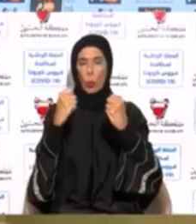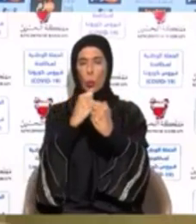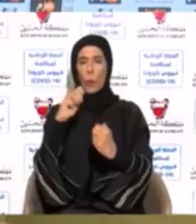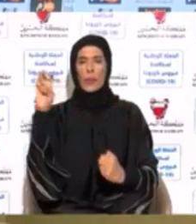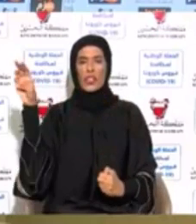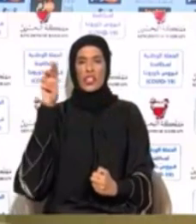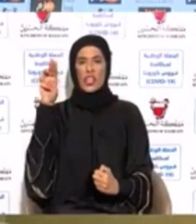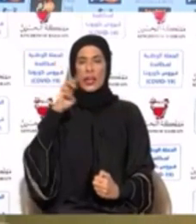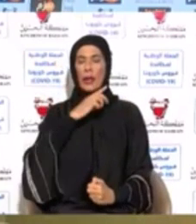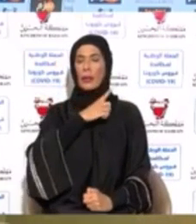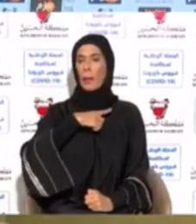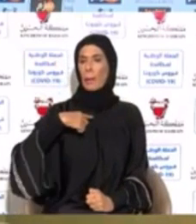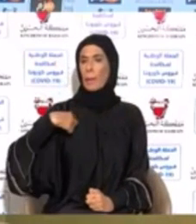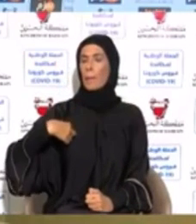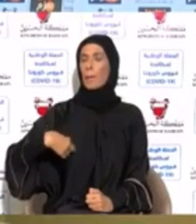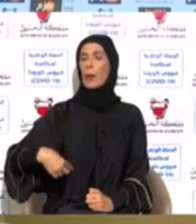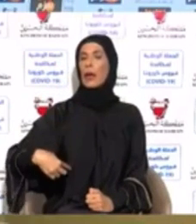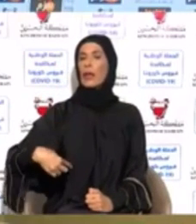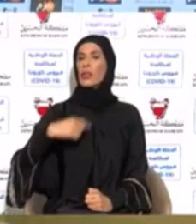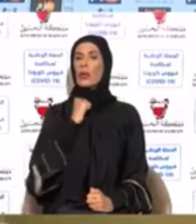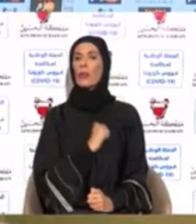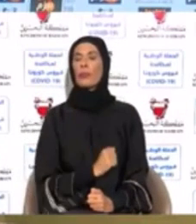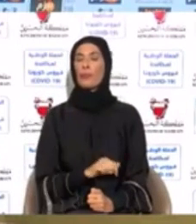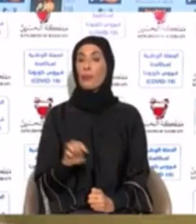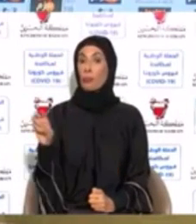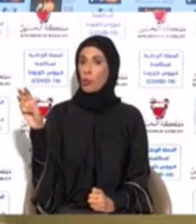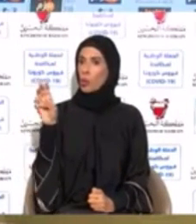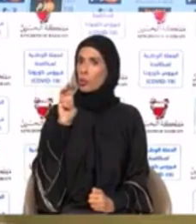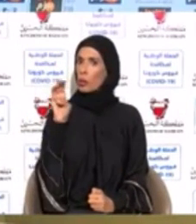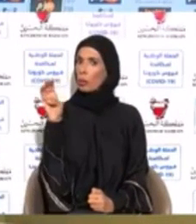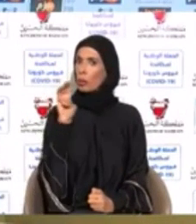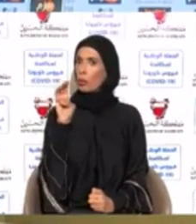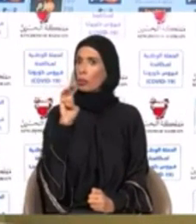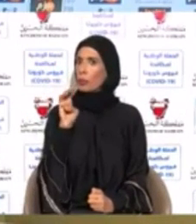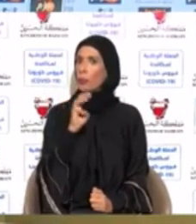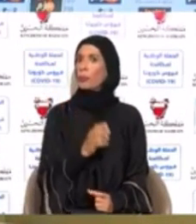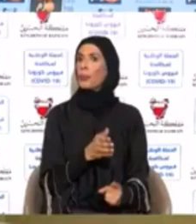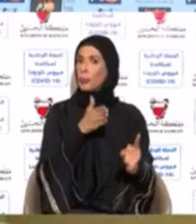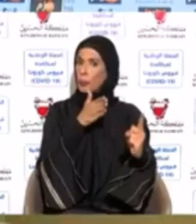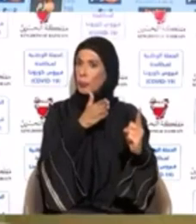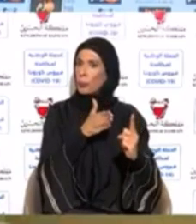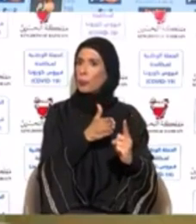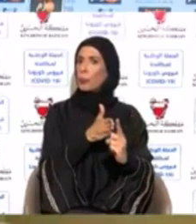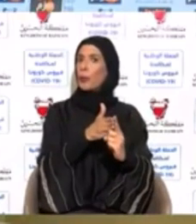لساينوفارم، وساينوفارم تعتبر من الشركات الرائدة في صنع